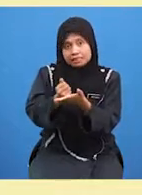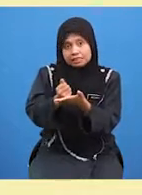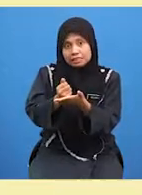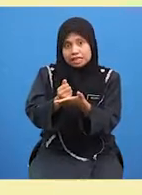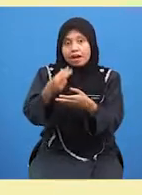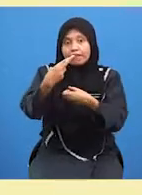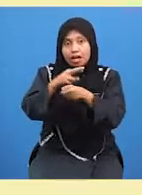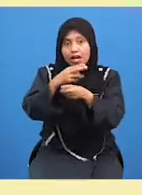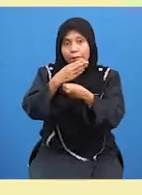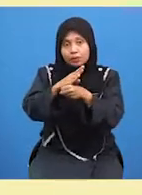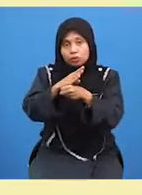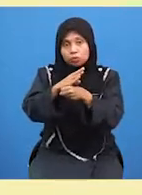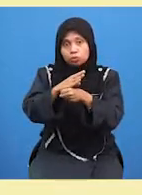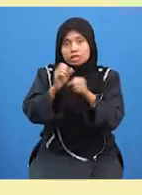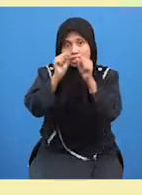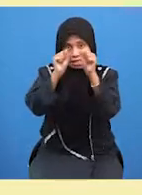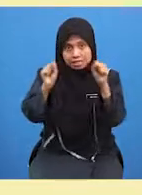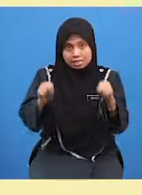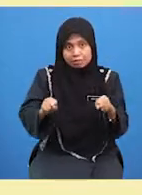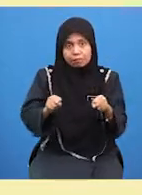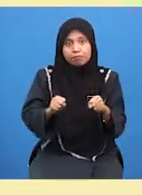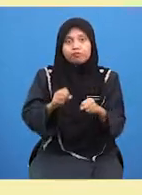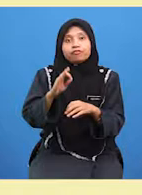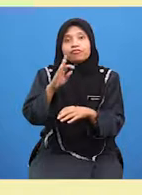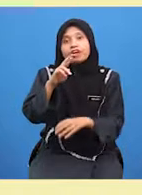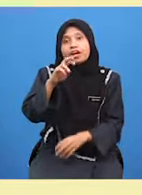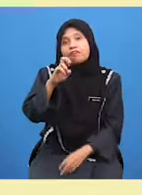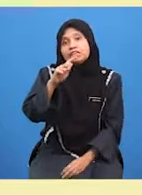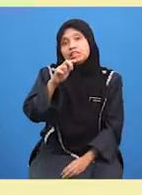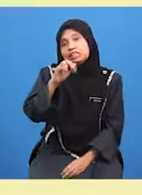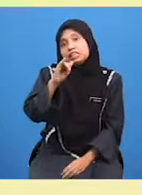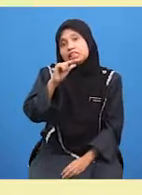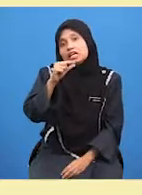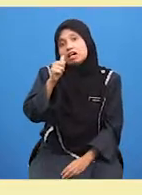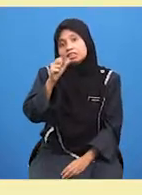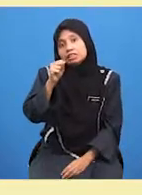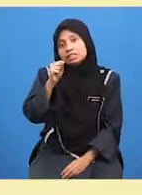reka bentuk sistem fertigasi, reka bentuk fashion.